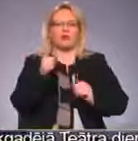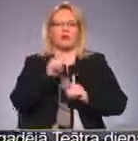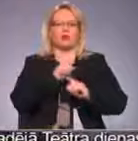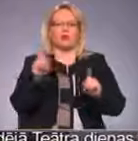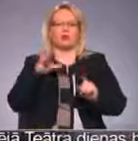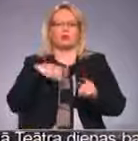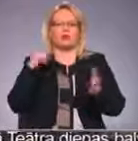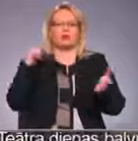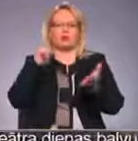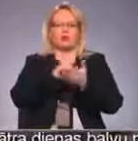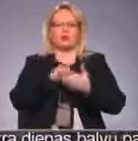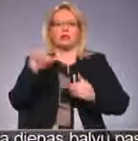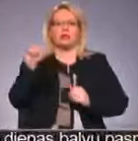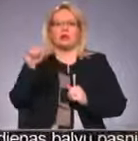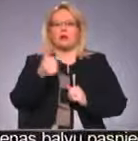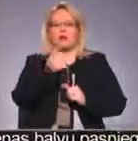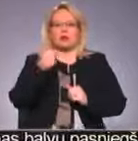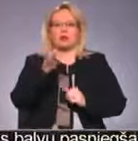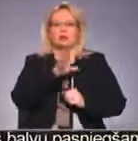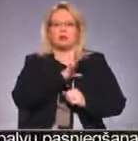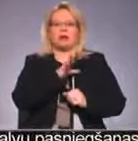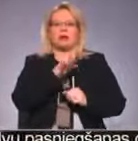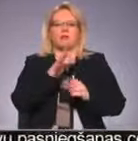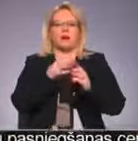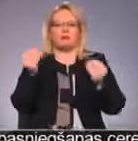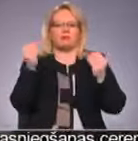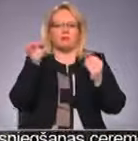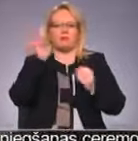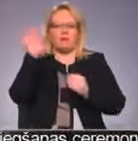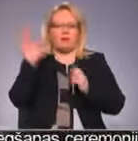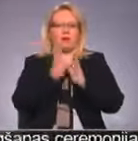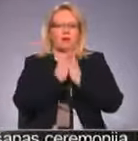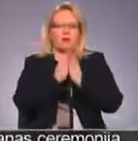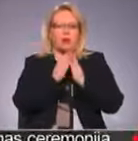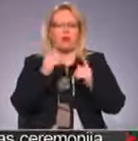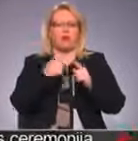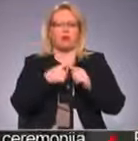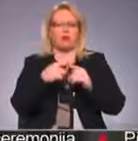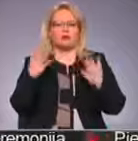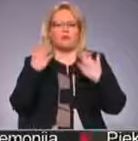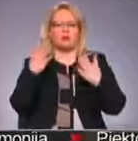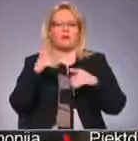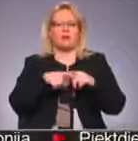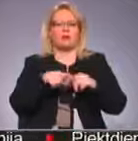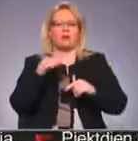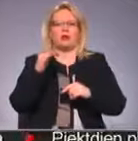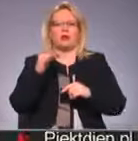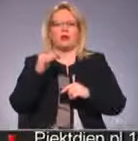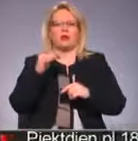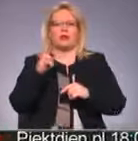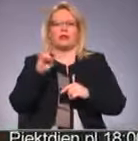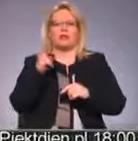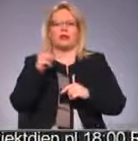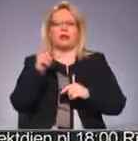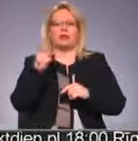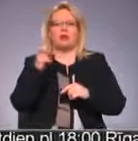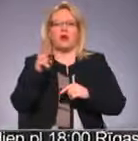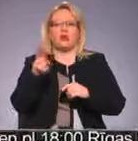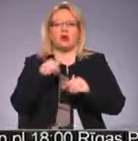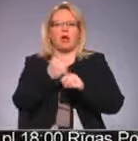pēc publicēšanas 60. Gados kļuvis par bestselleru. Kino vēsturē spilgtu vietu ieņem Miloša Formana filma ar Džeku Nikolsonu galvenajā